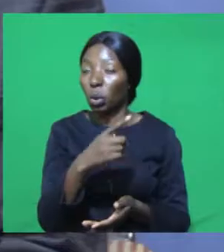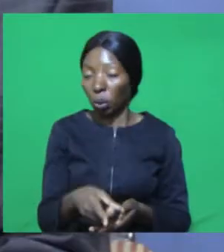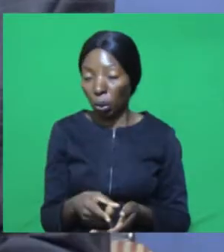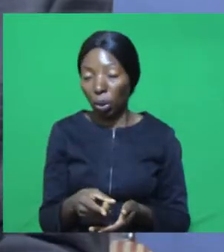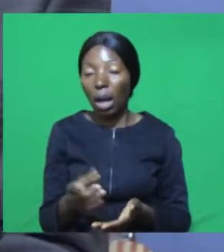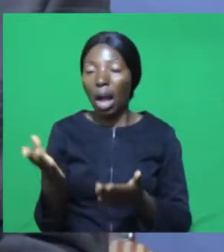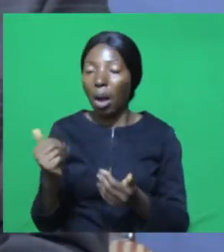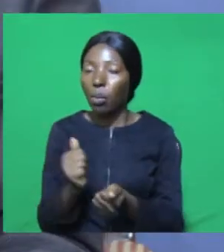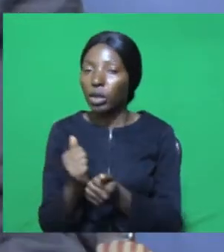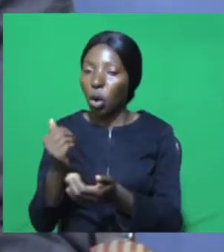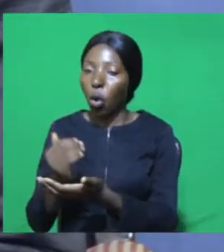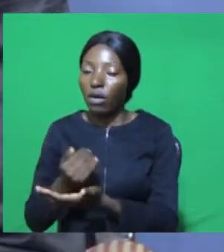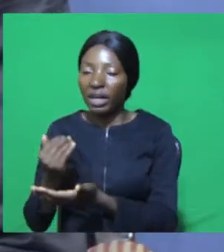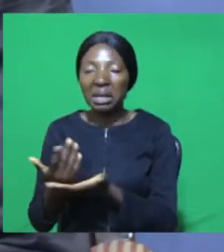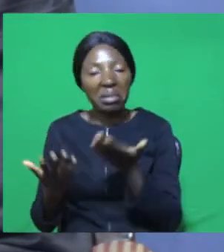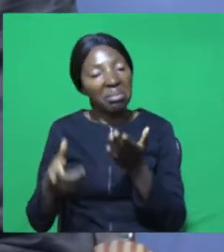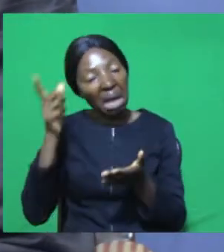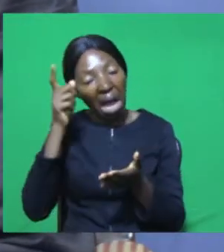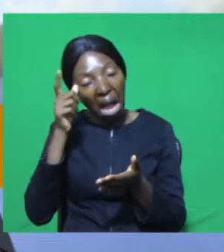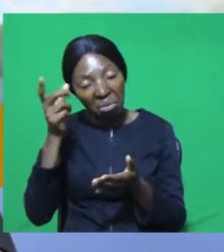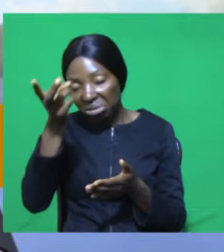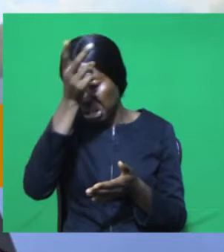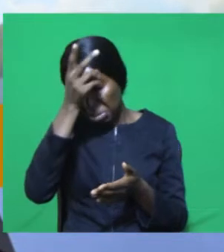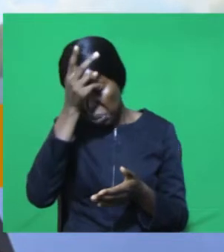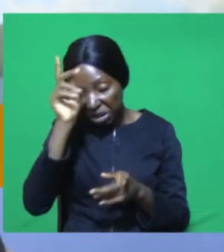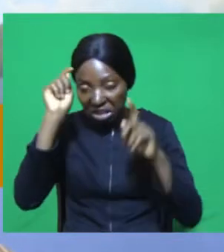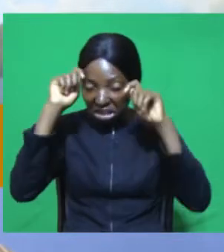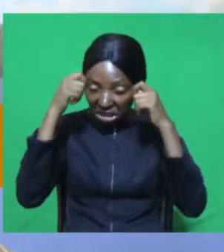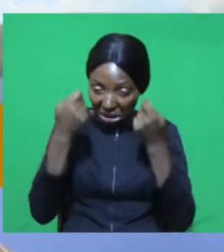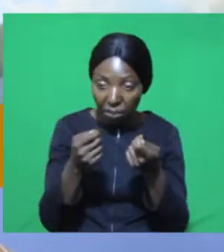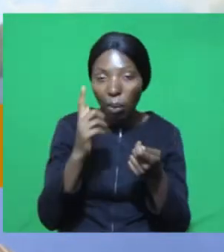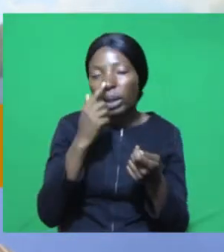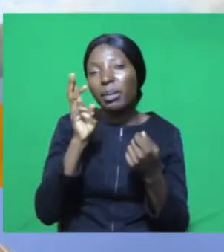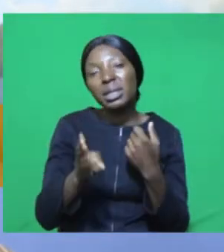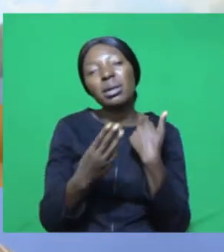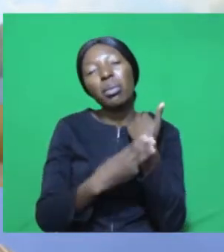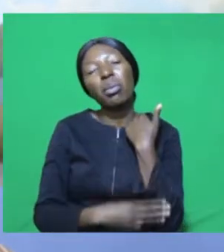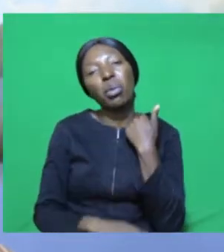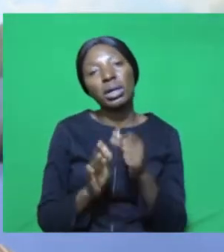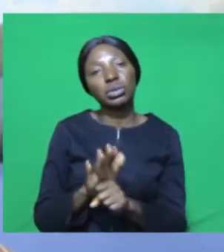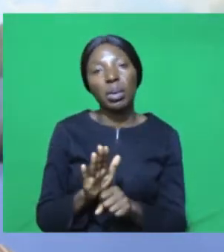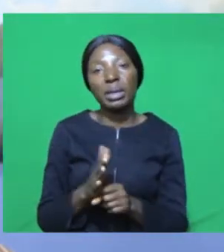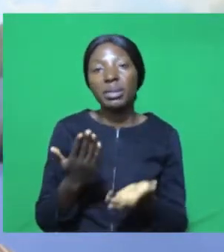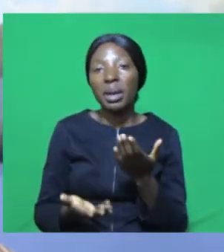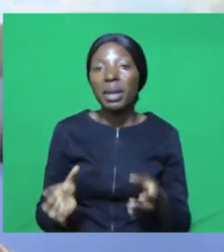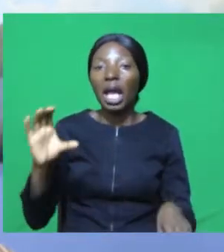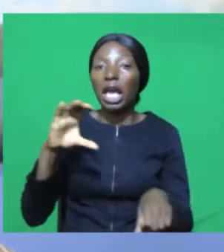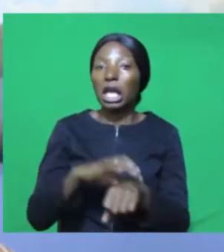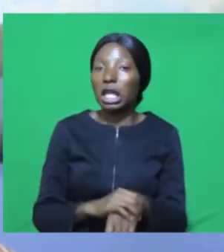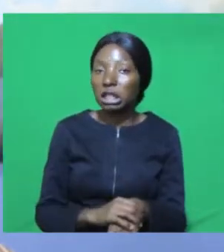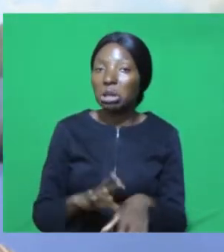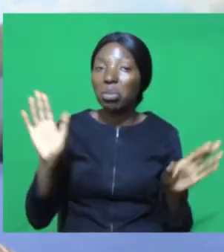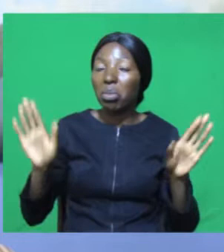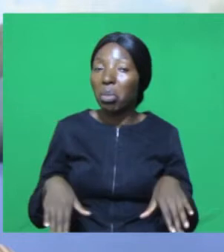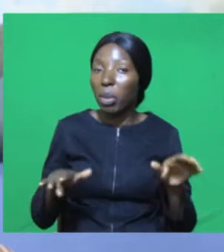hili. Ego na kuita mombe, wai, mbuzi. Kana muna asha isisa izuzu, ego na kuno chaka tumanya na tuwe nji